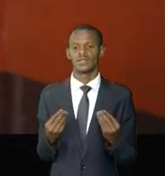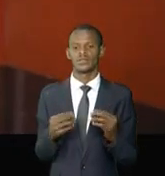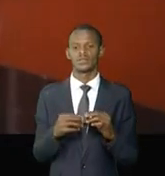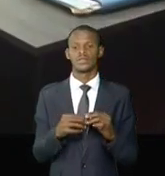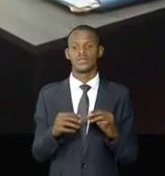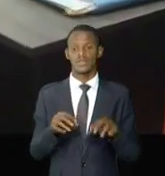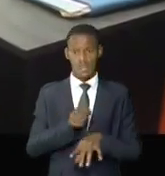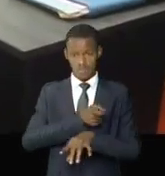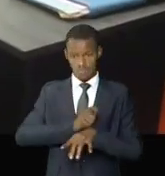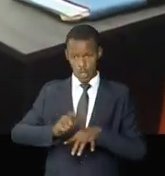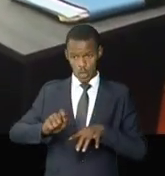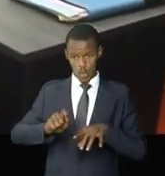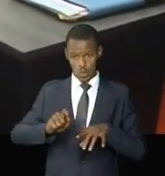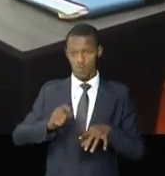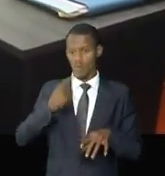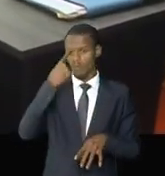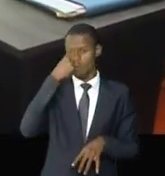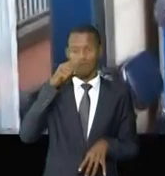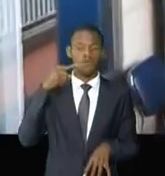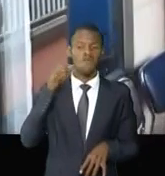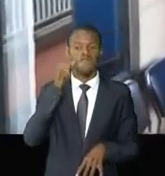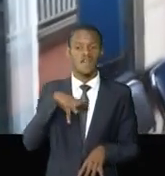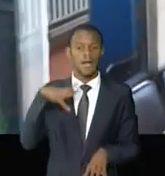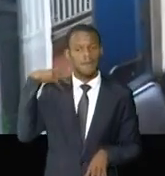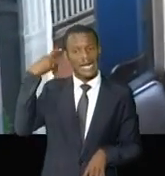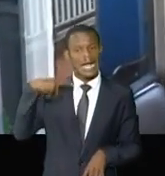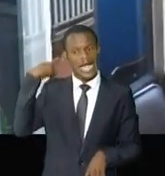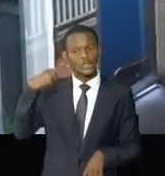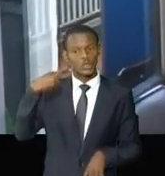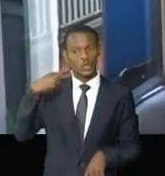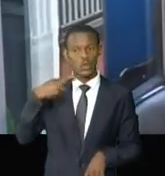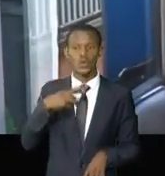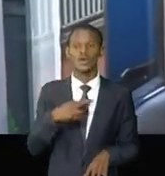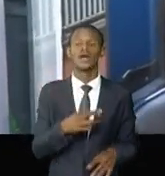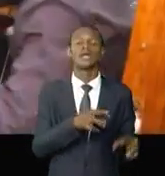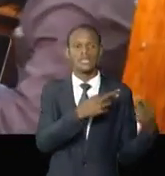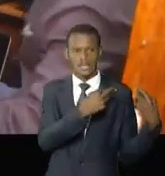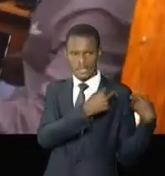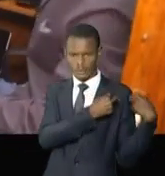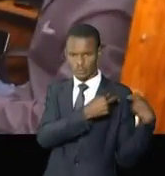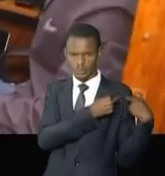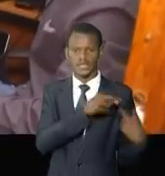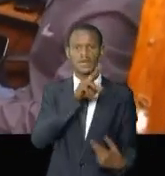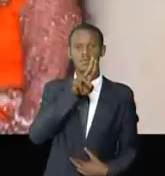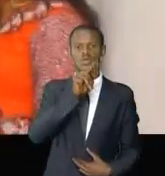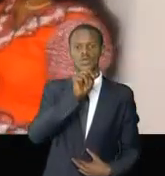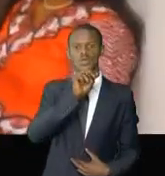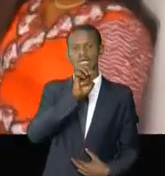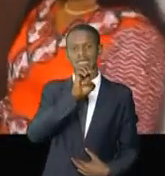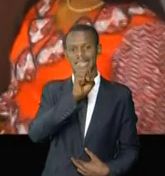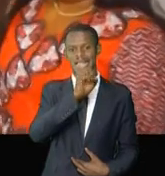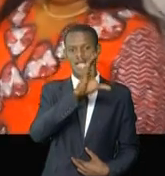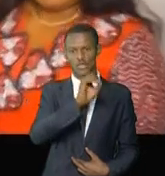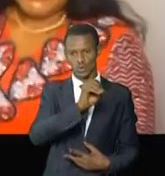ont reçu la visite du numéro 1 de l'UNESCO en RDC. Occasion pour le professeur Jean-Pierre Ulbuldo de visiter les